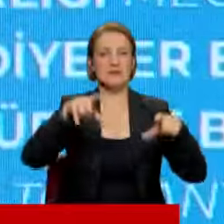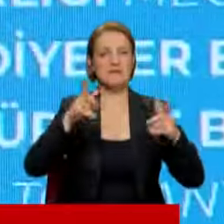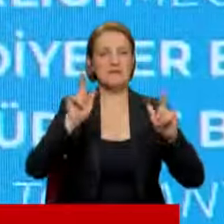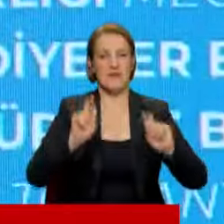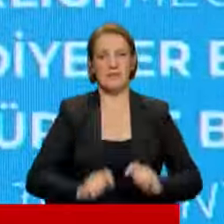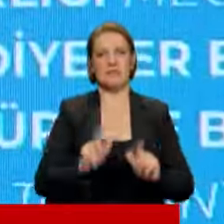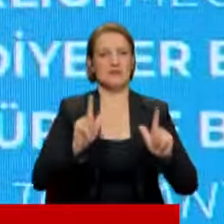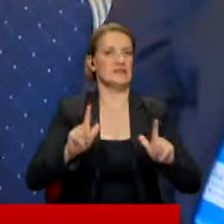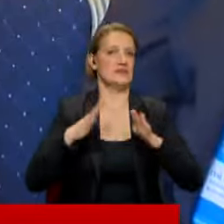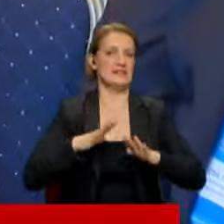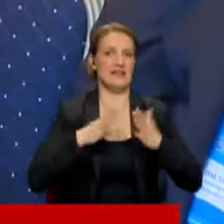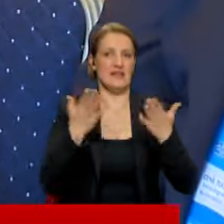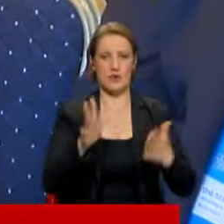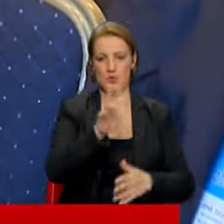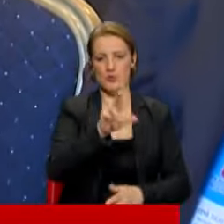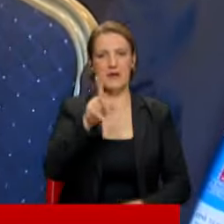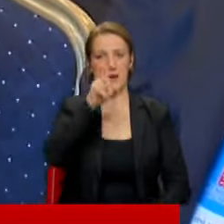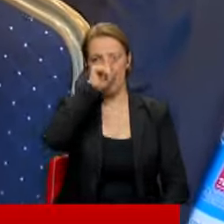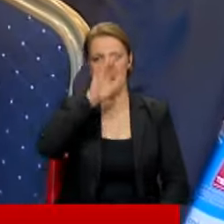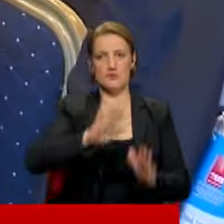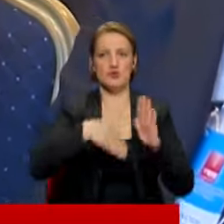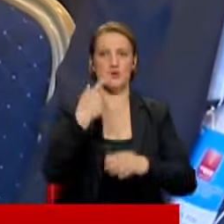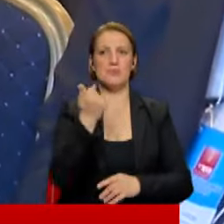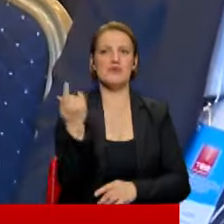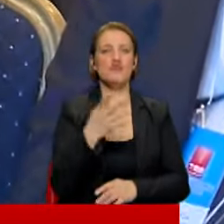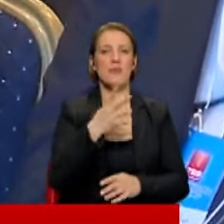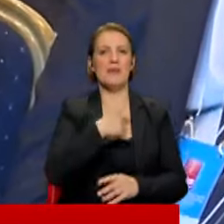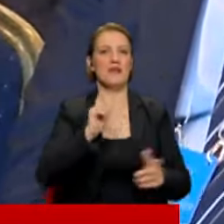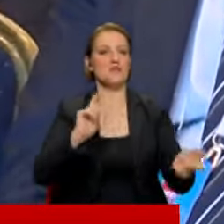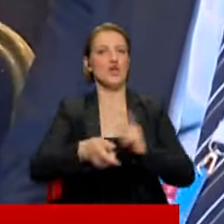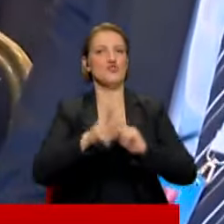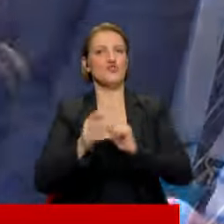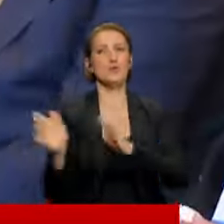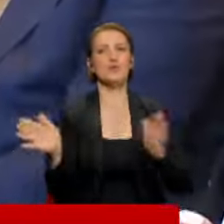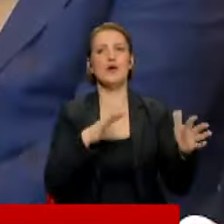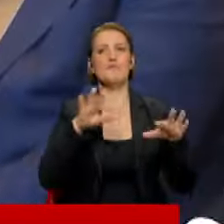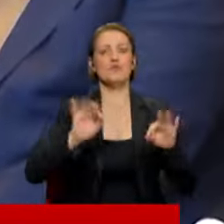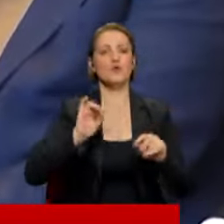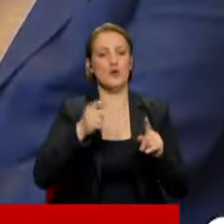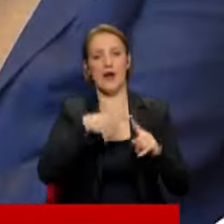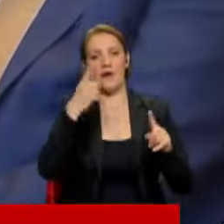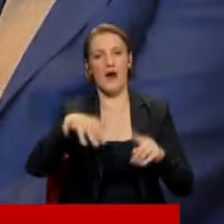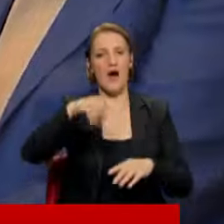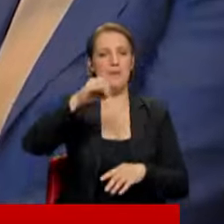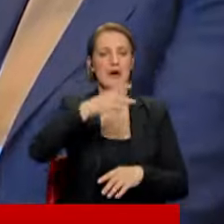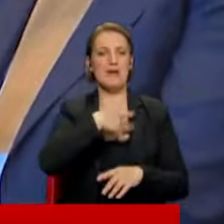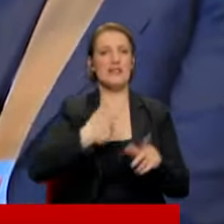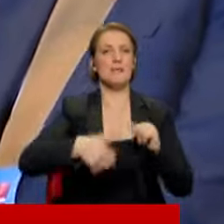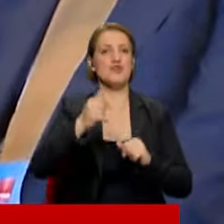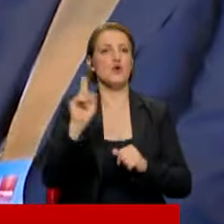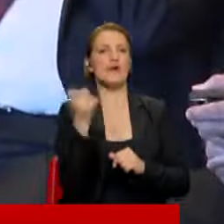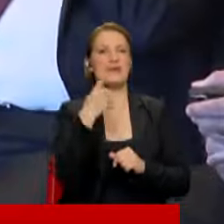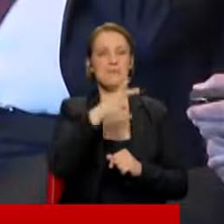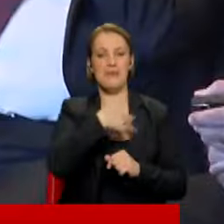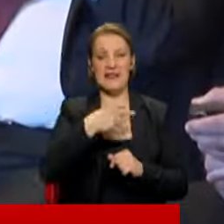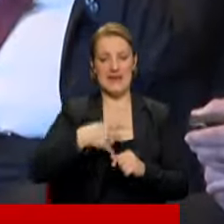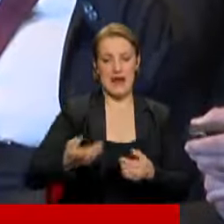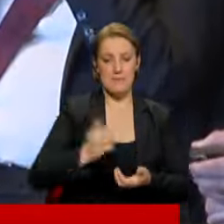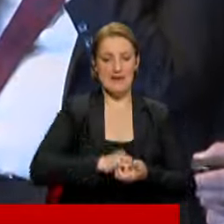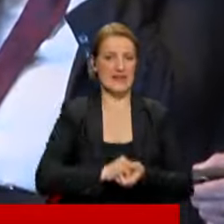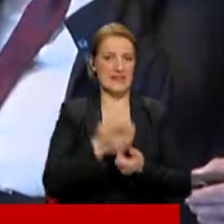edilmesi isteğidir 31 Mart sonrası birçok belediyede yaşanan değişim Rüzgarı bugüne kadar AK Partili belediye başkanlarının yönettiği belediyeler